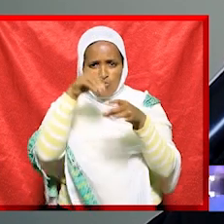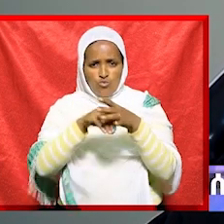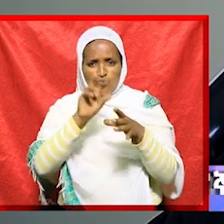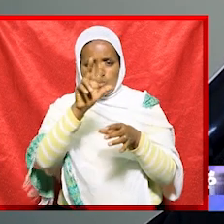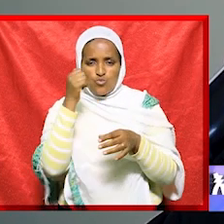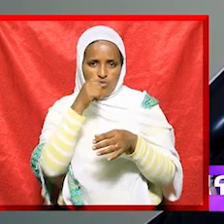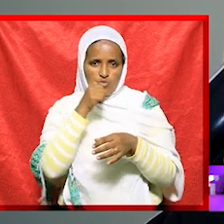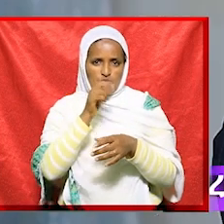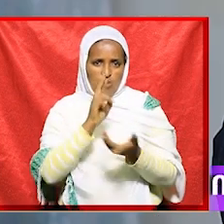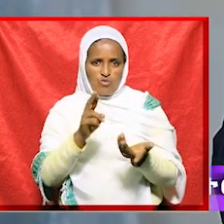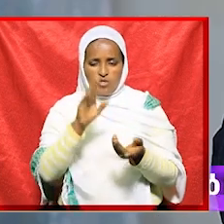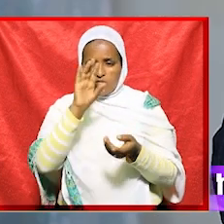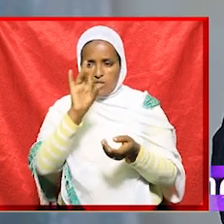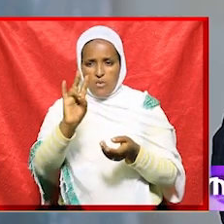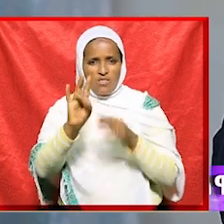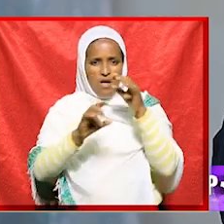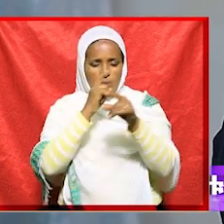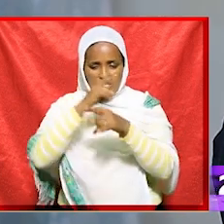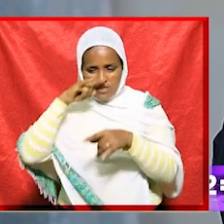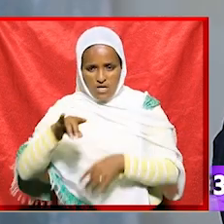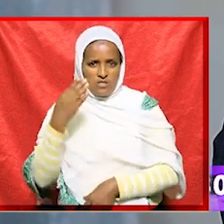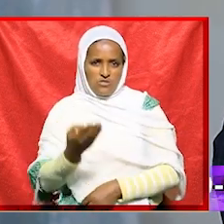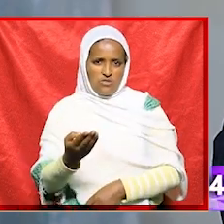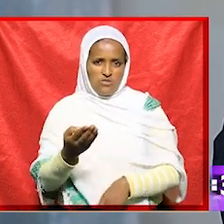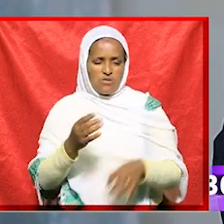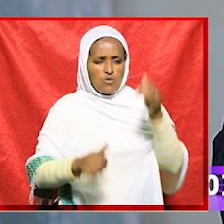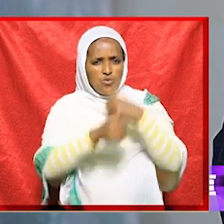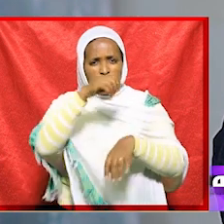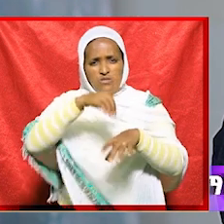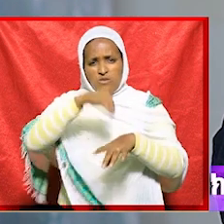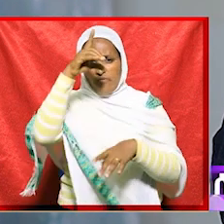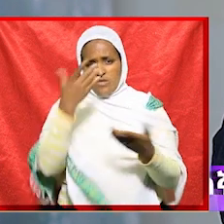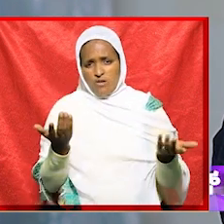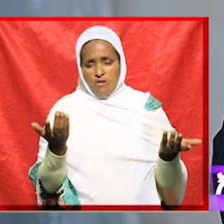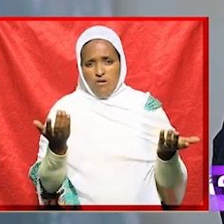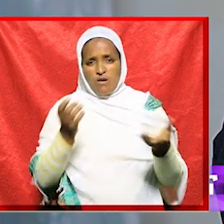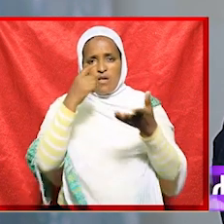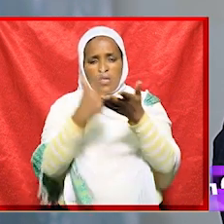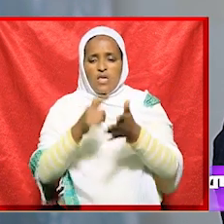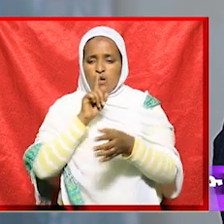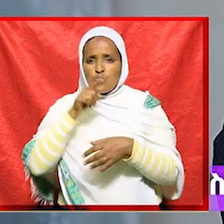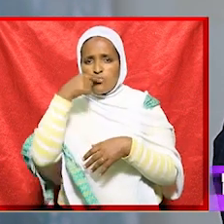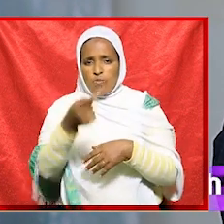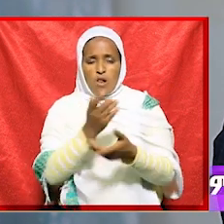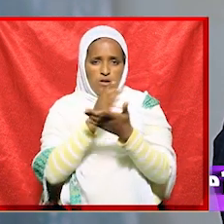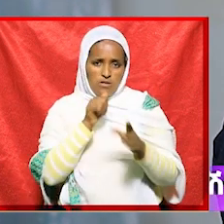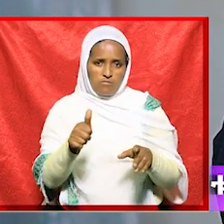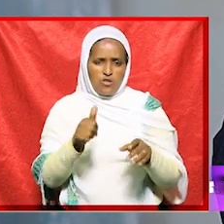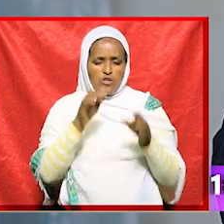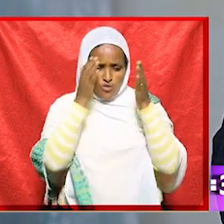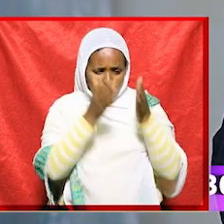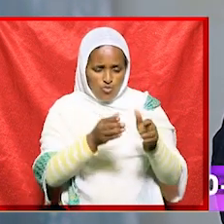ከ20ዎቹ 3ቱ ሴቶች ናቸው የ7 አመት ህፃን ልጅ እና አደጋው በጣም ሰፊ ነው። ይሄ ነው የምትለው አይደለም